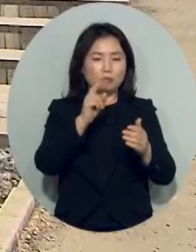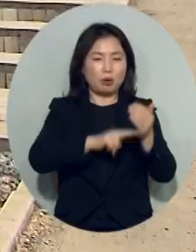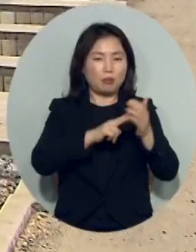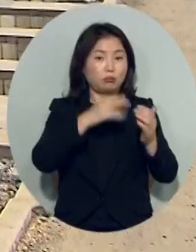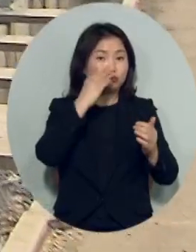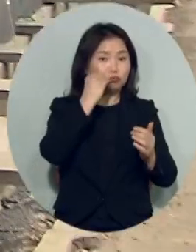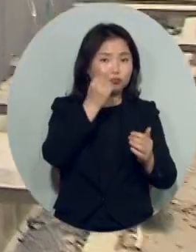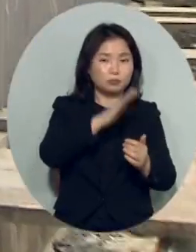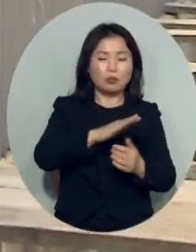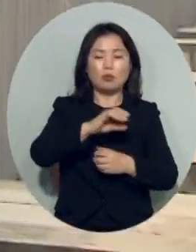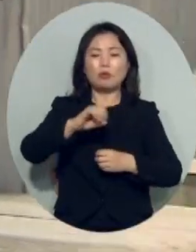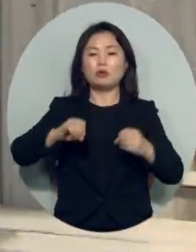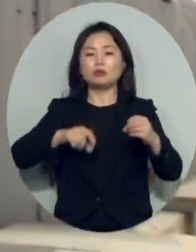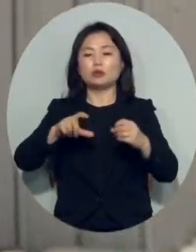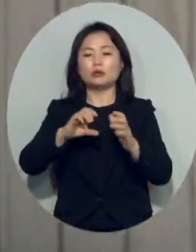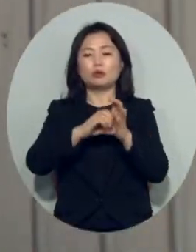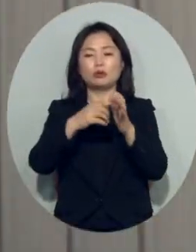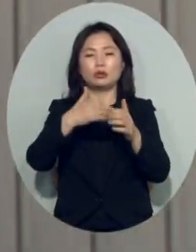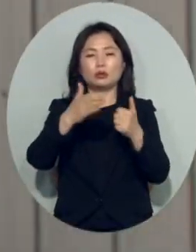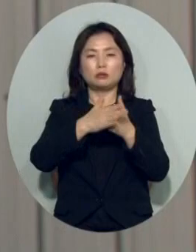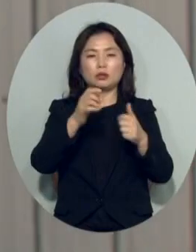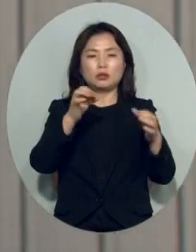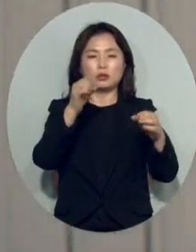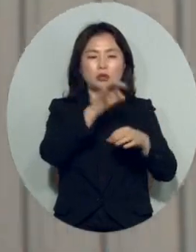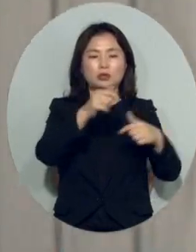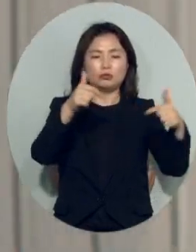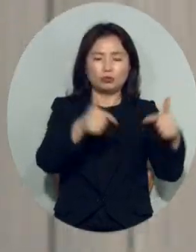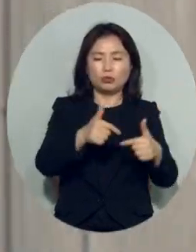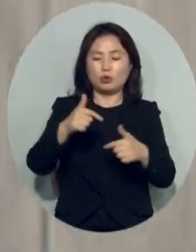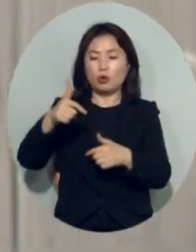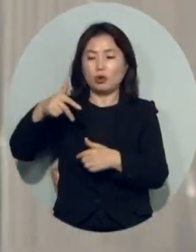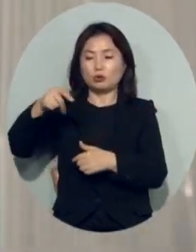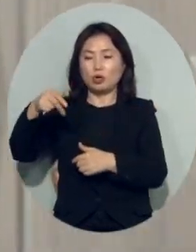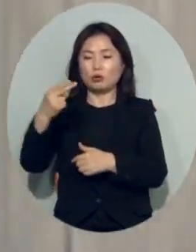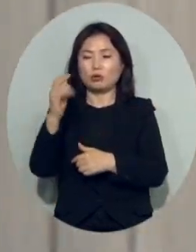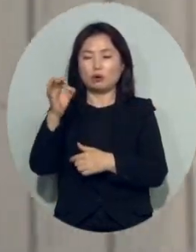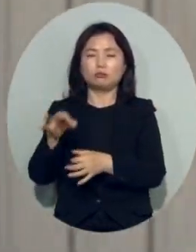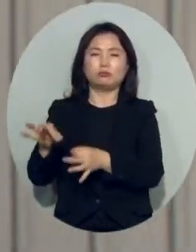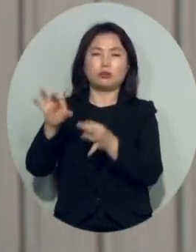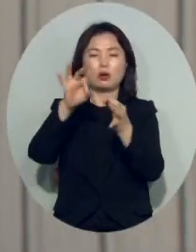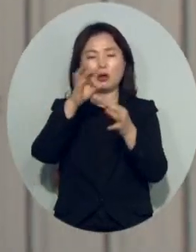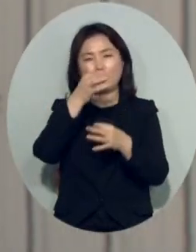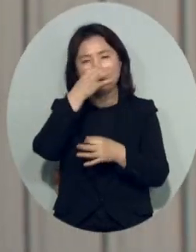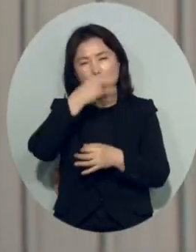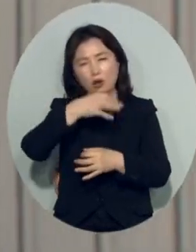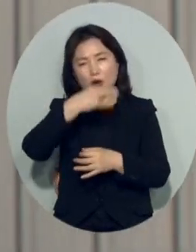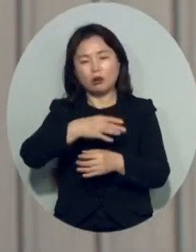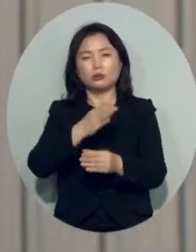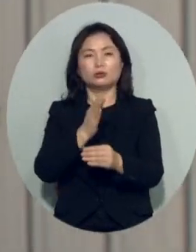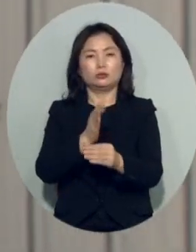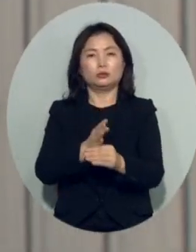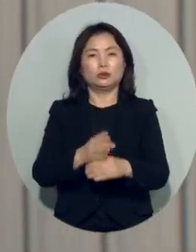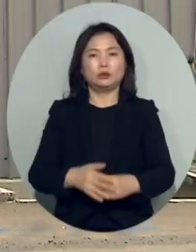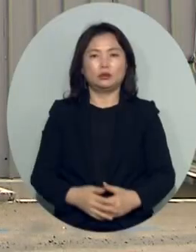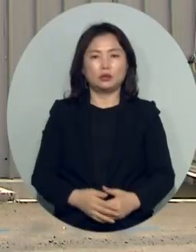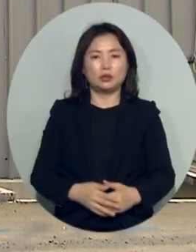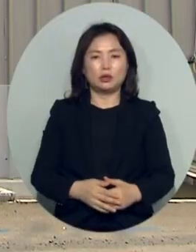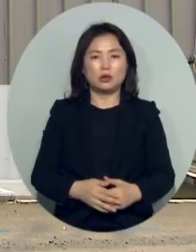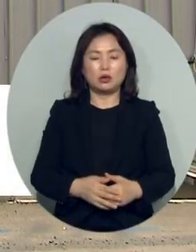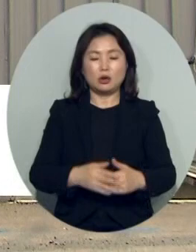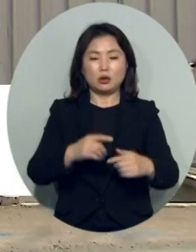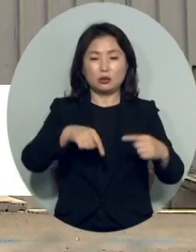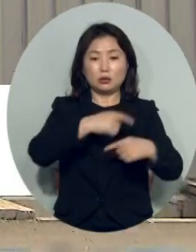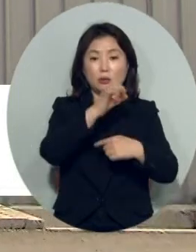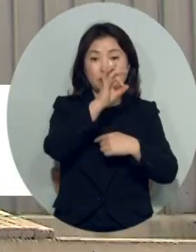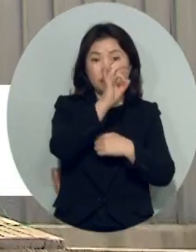이곳 역시 코로나 사태로 소비는 줄고 사료값은 올라 고통의 시간을 보내고 있습니다. 전체